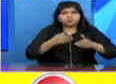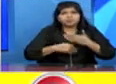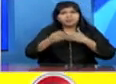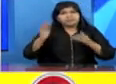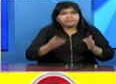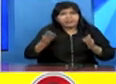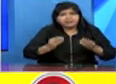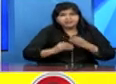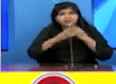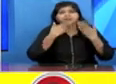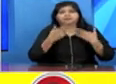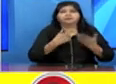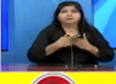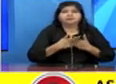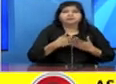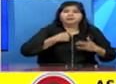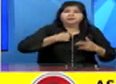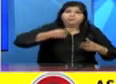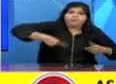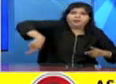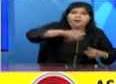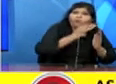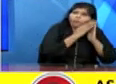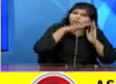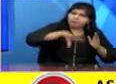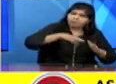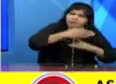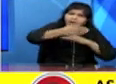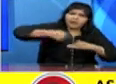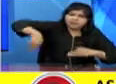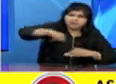चाहिए। जी जी। और हाँ जी। हमने अपनी कॉलोनी में जहाँ हम रहते हैं, हाँ साफ